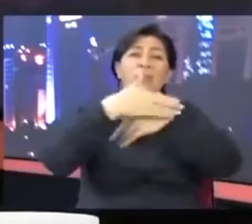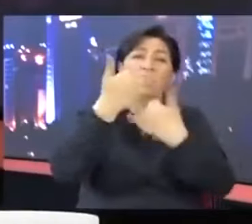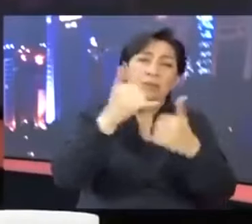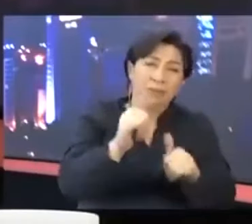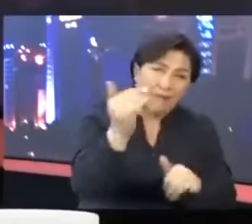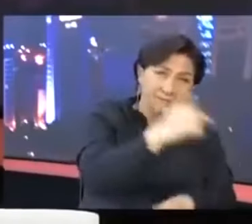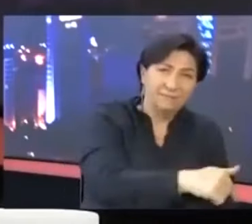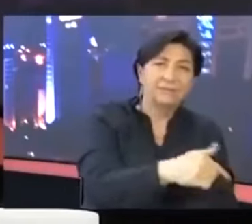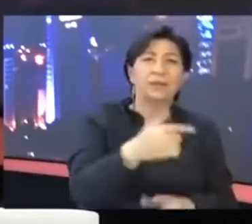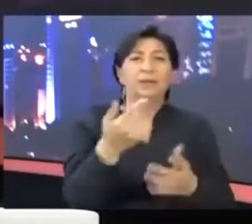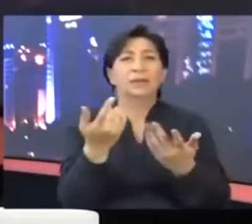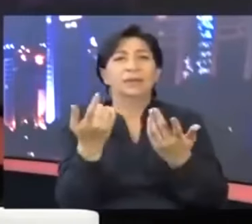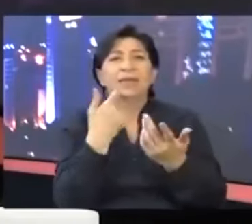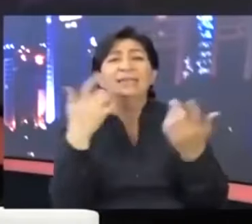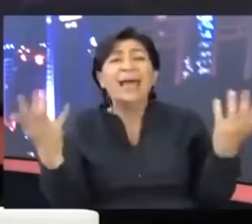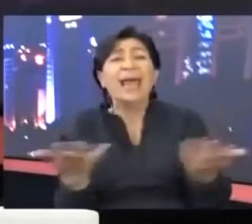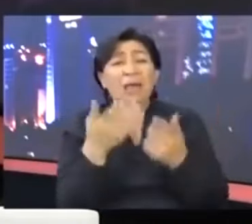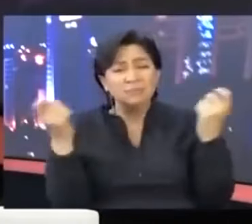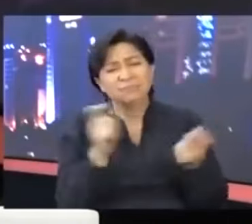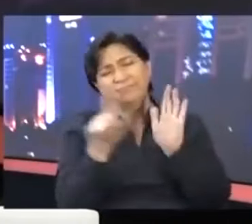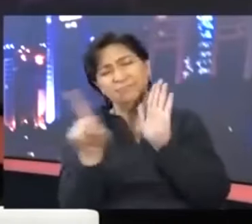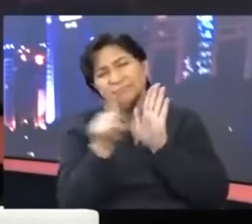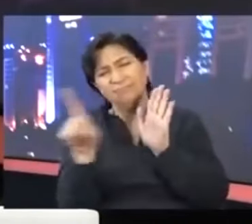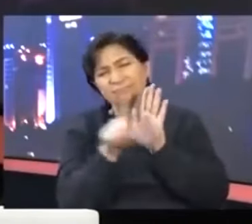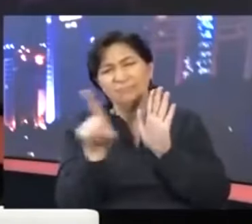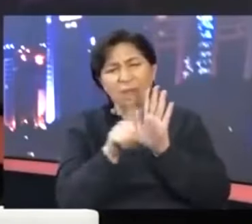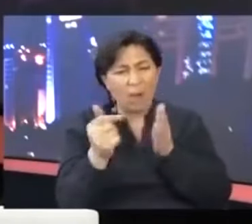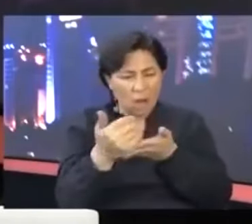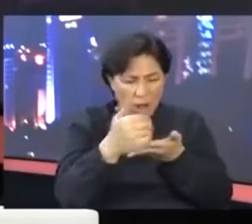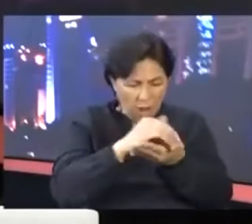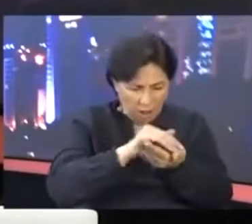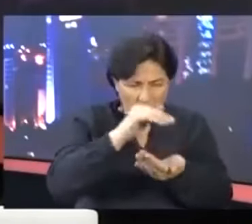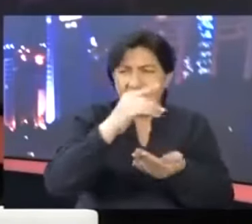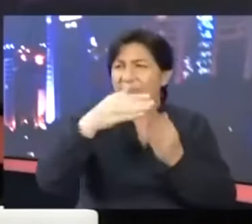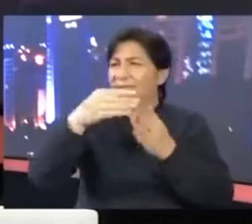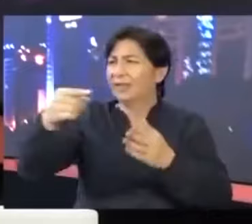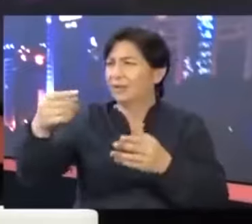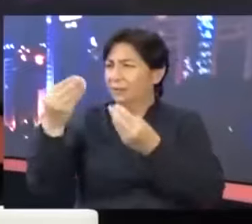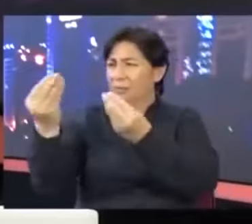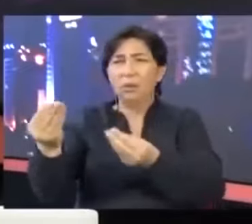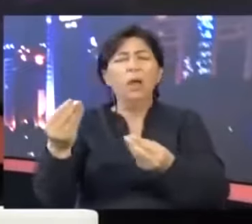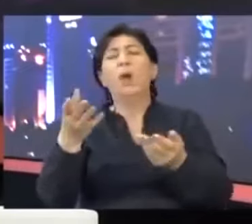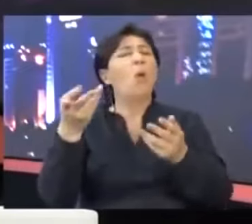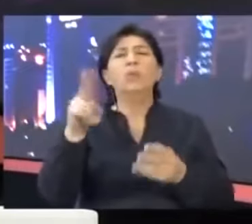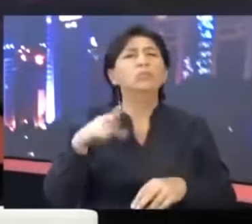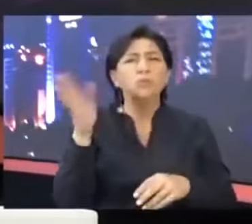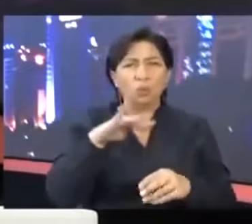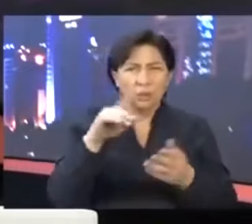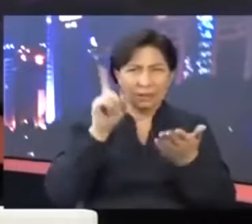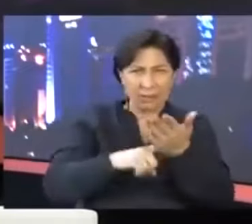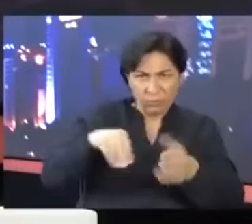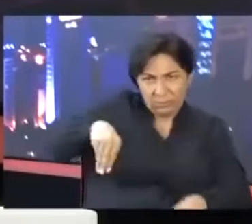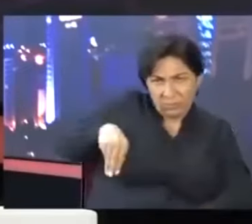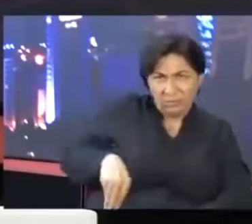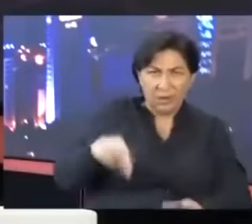Dönüyor ve kaç yıllık emeğini Sırp bir daire için veriyor ölün ne oluyor Hiç Siz gördünüz mü tapu nakliyle